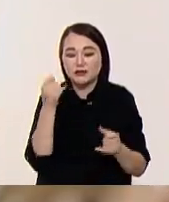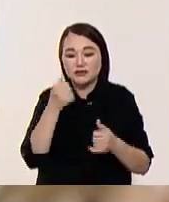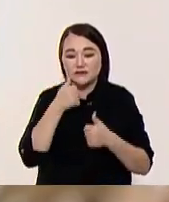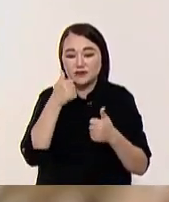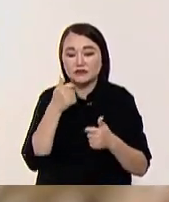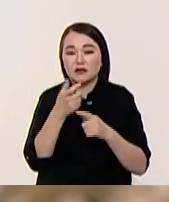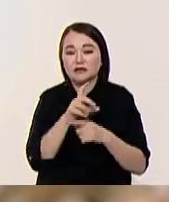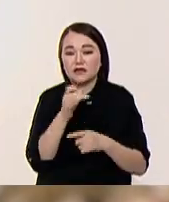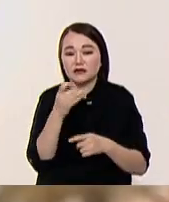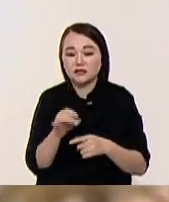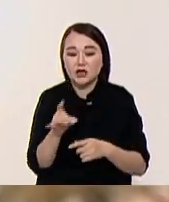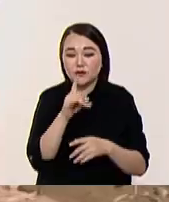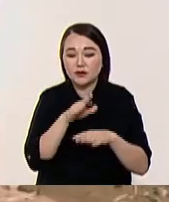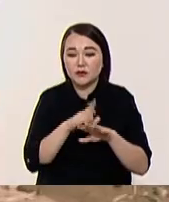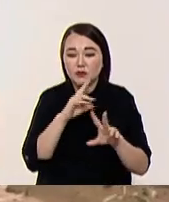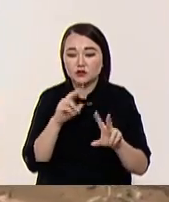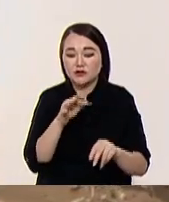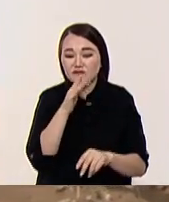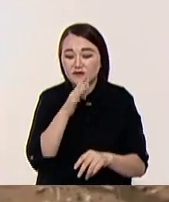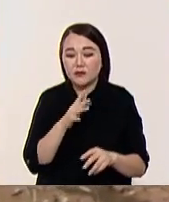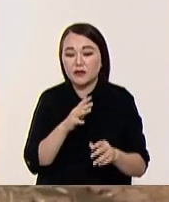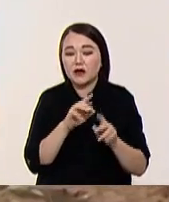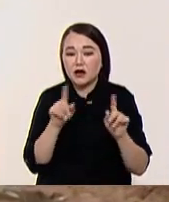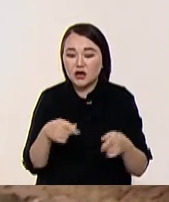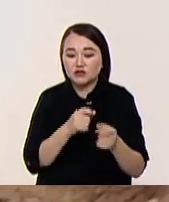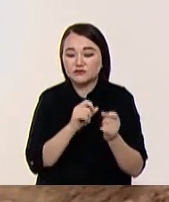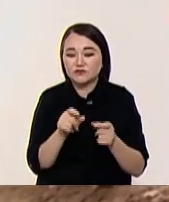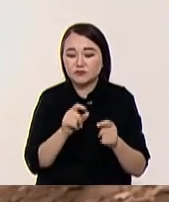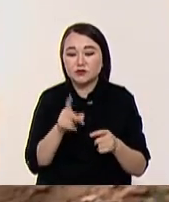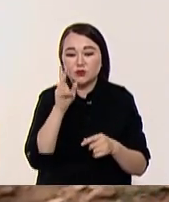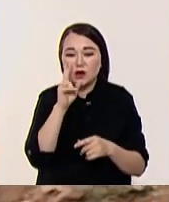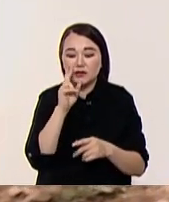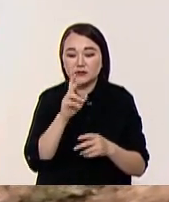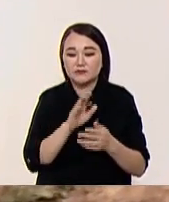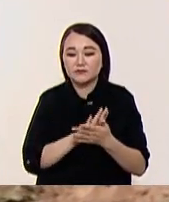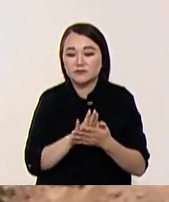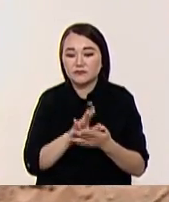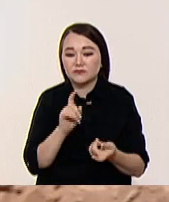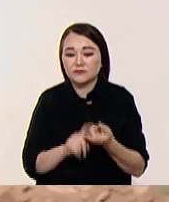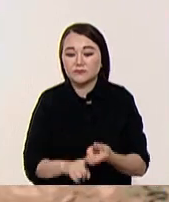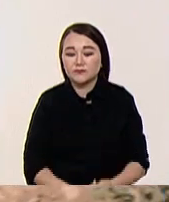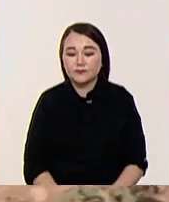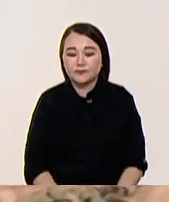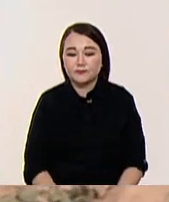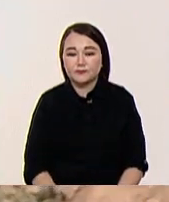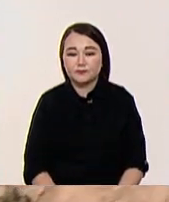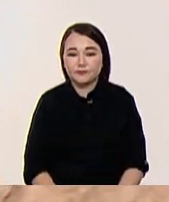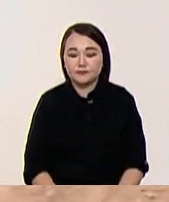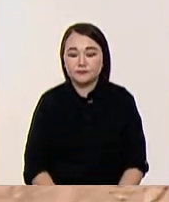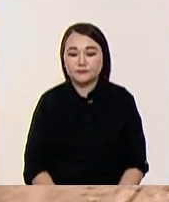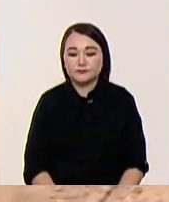акимате Сайрамского района пообещали, что на время ограничат выброс нечистот в поля фильтрации. Александра Ким, Виталий